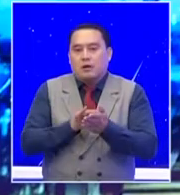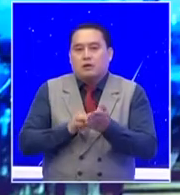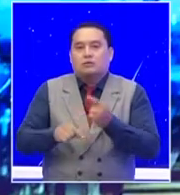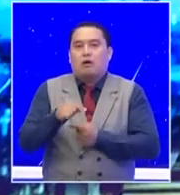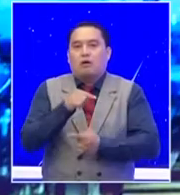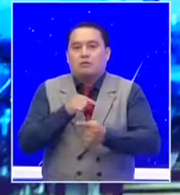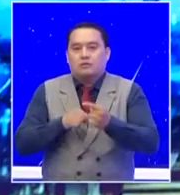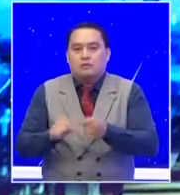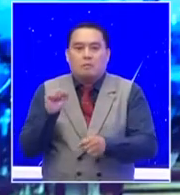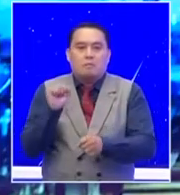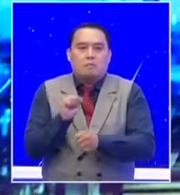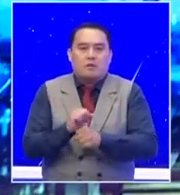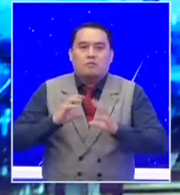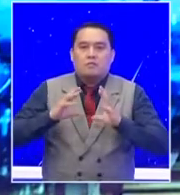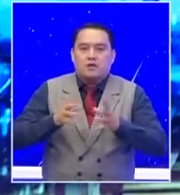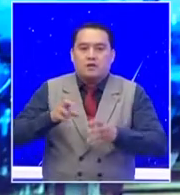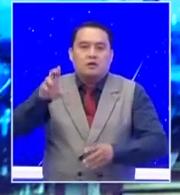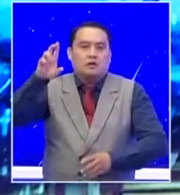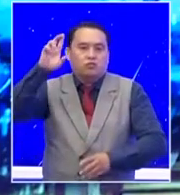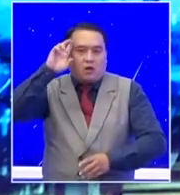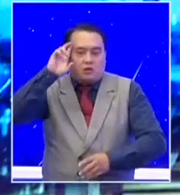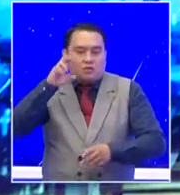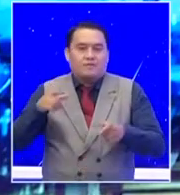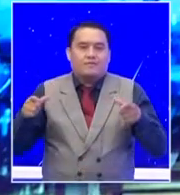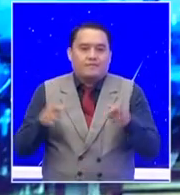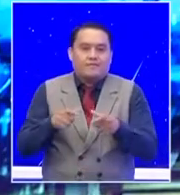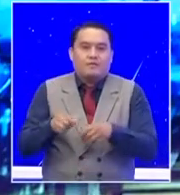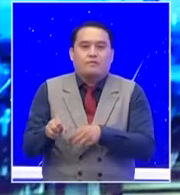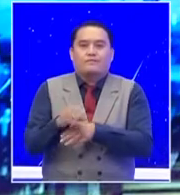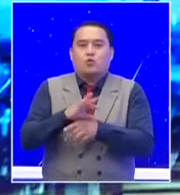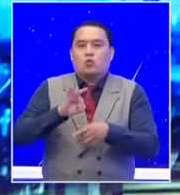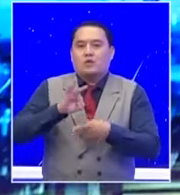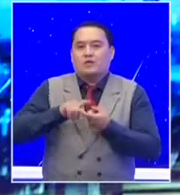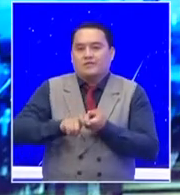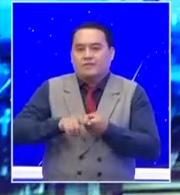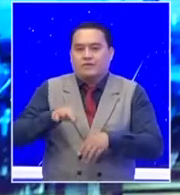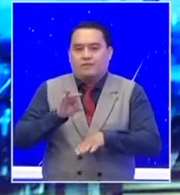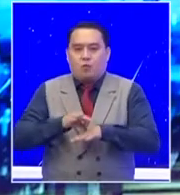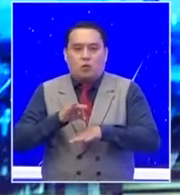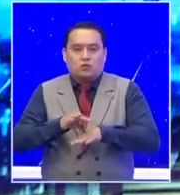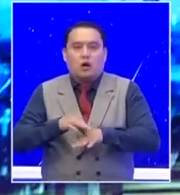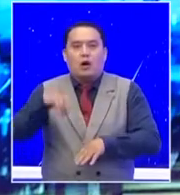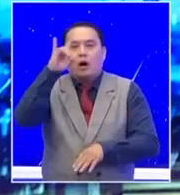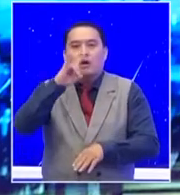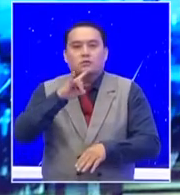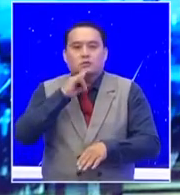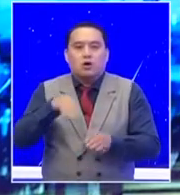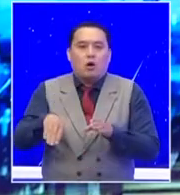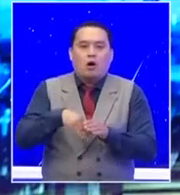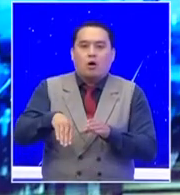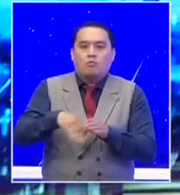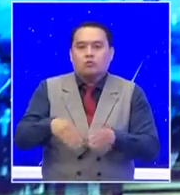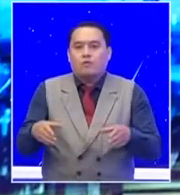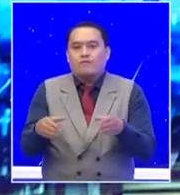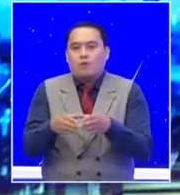деловой активности в мире и стране, вызванным пандемией. Ряд действенных мер правительства Казахстана и накопления в Национальном